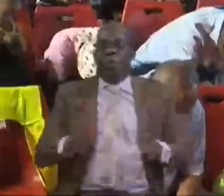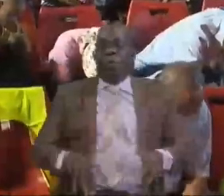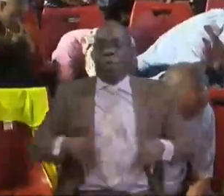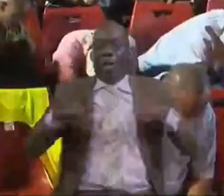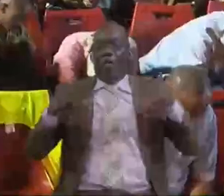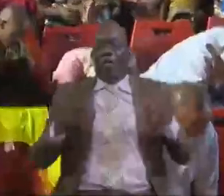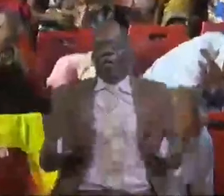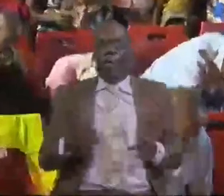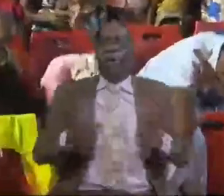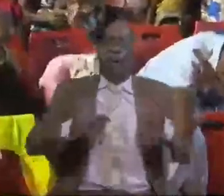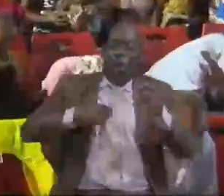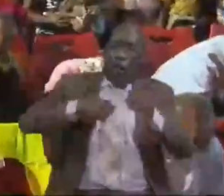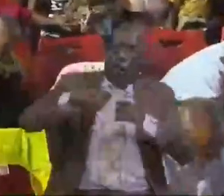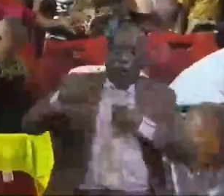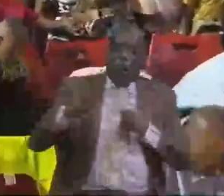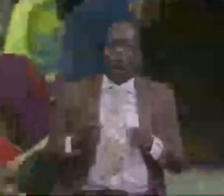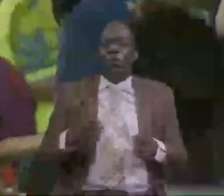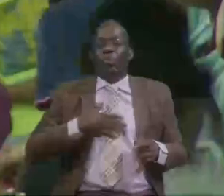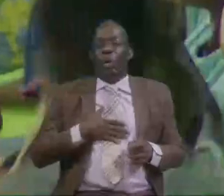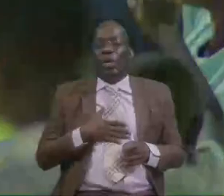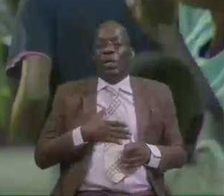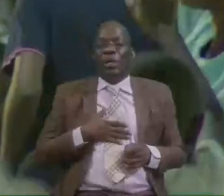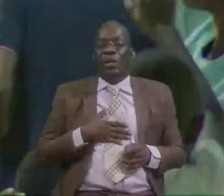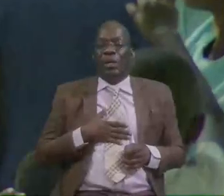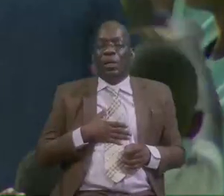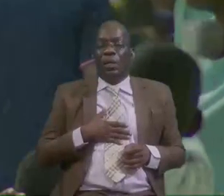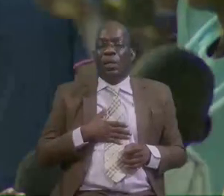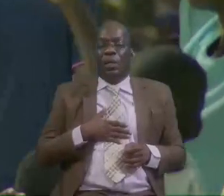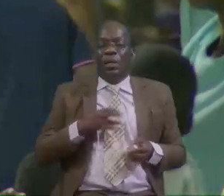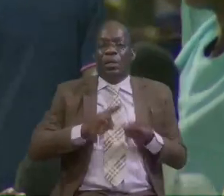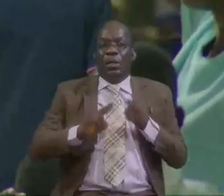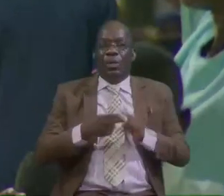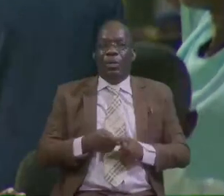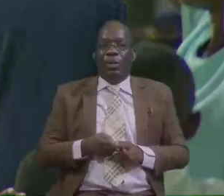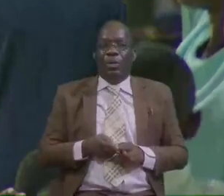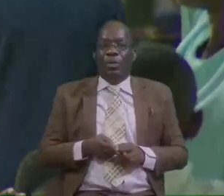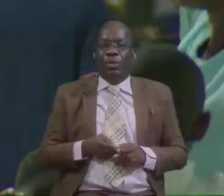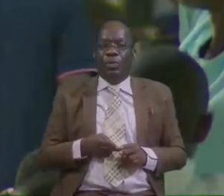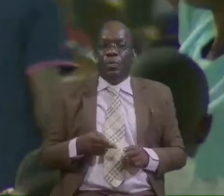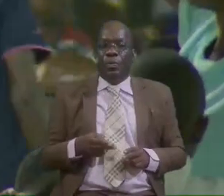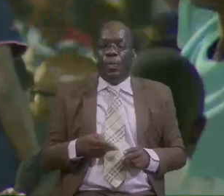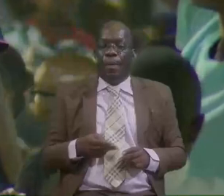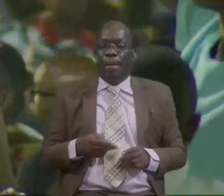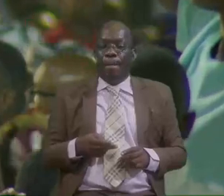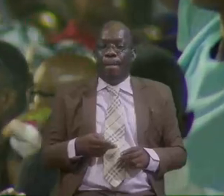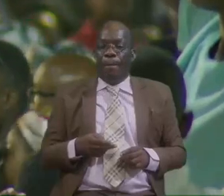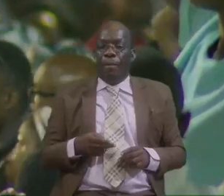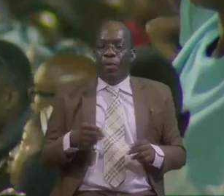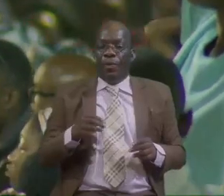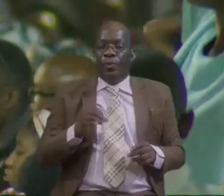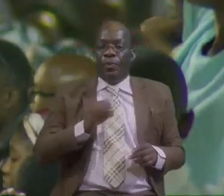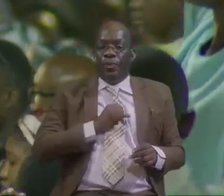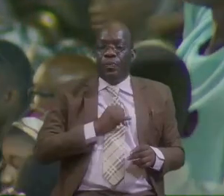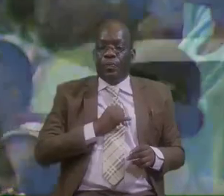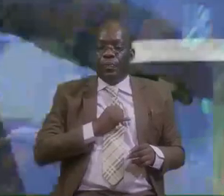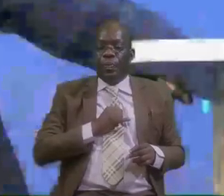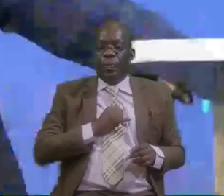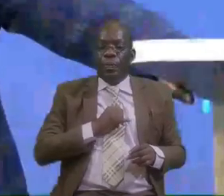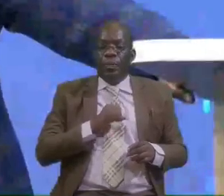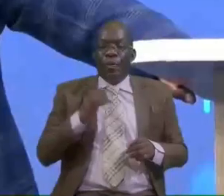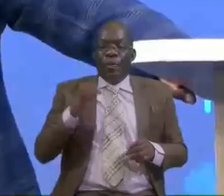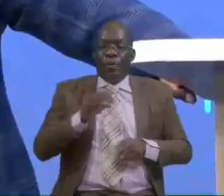vie blesse mes voisins et je ne les aime pas tel que je dois les aimer.